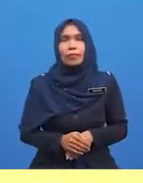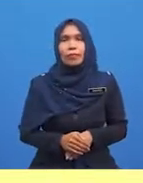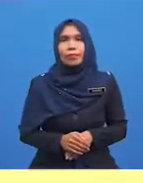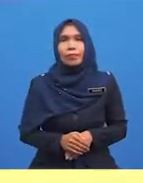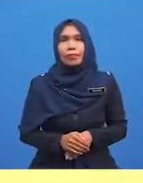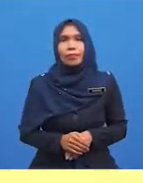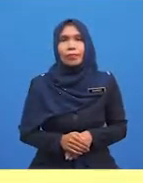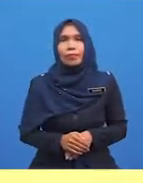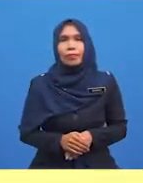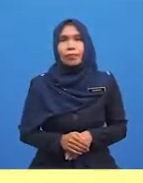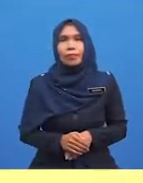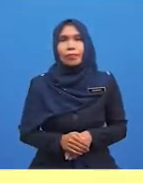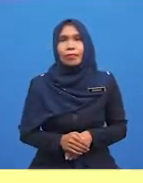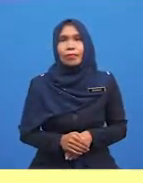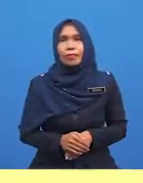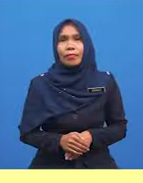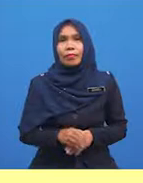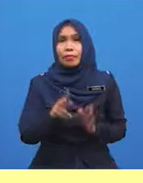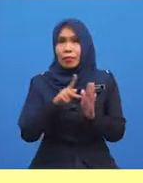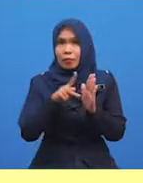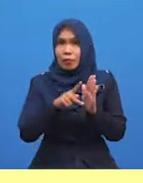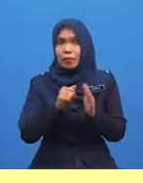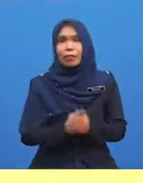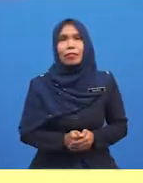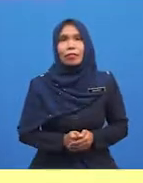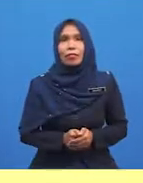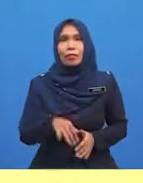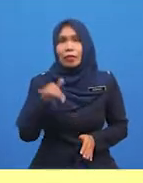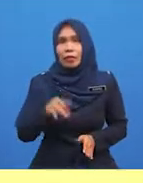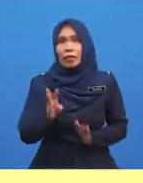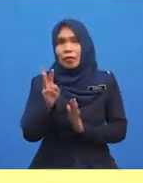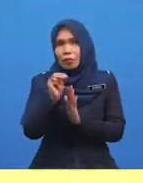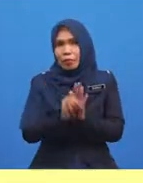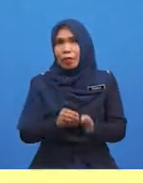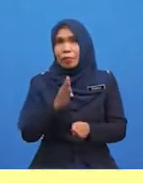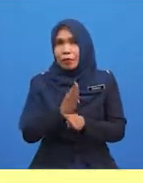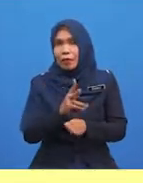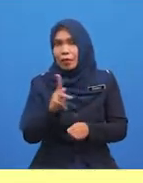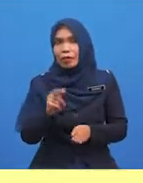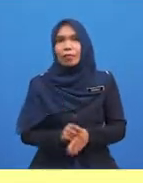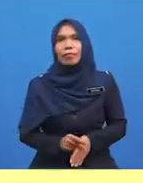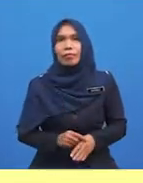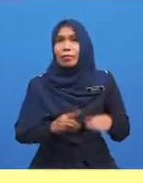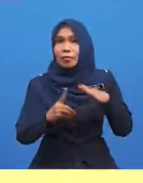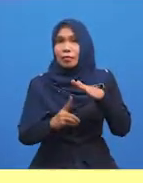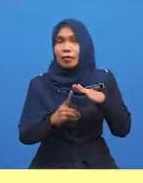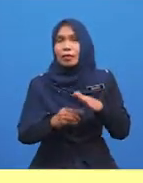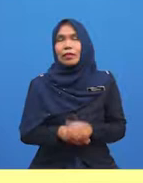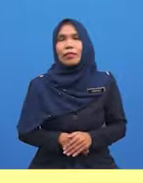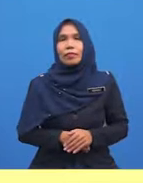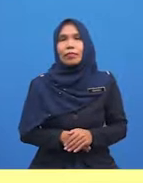perlembagaan yang membenarkan pelaksanaan dasar keseimbangan antara